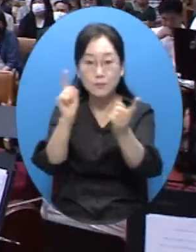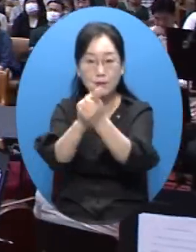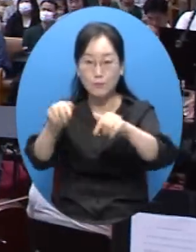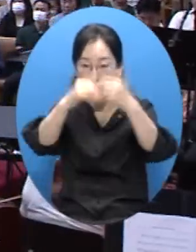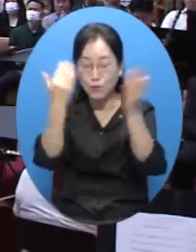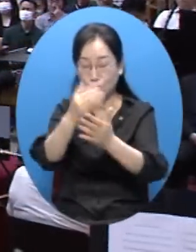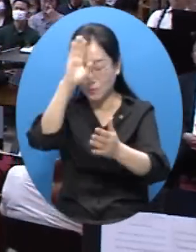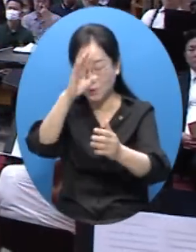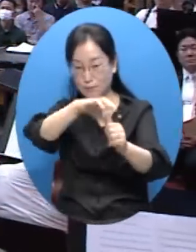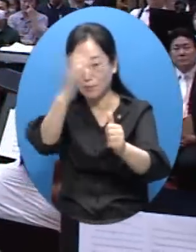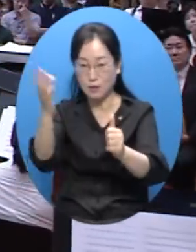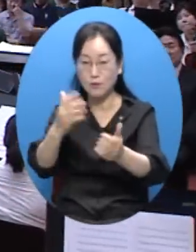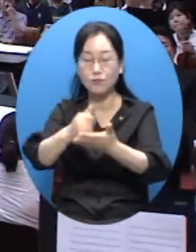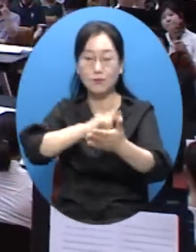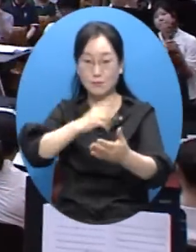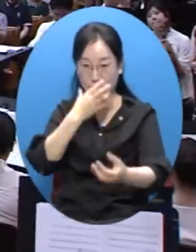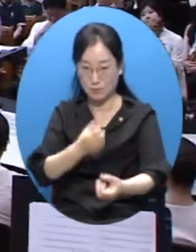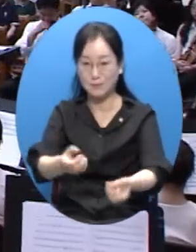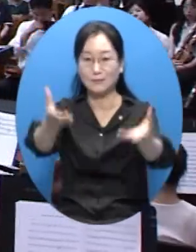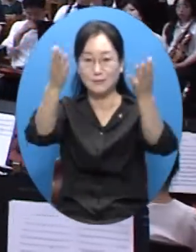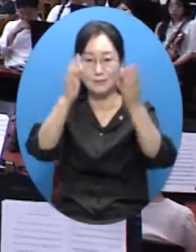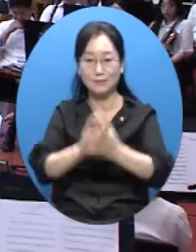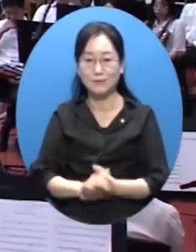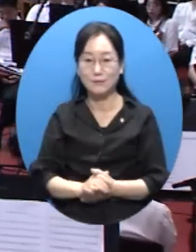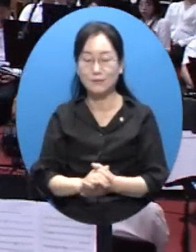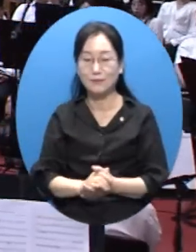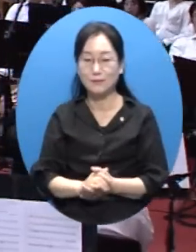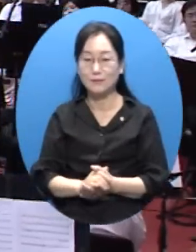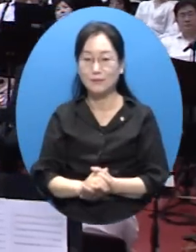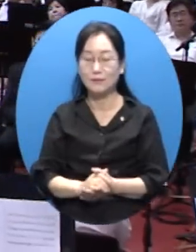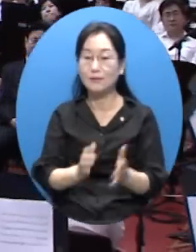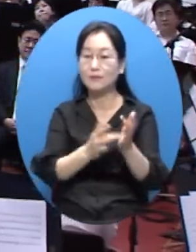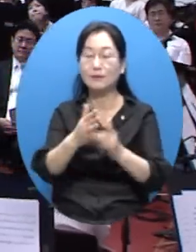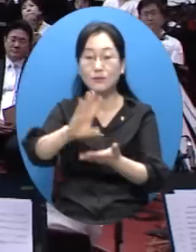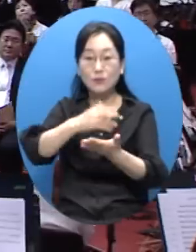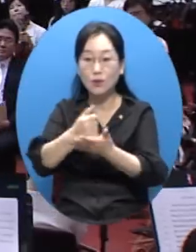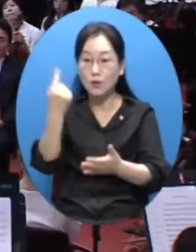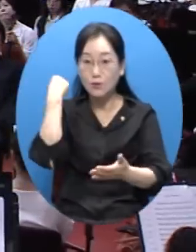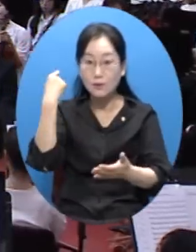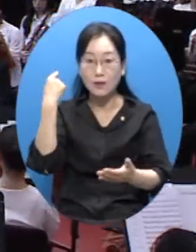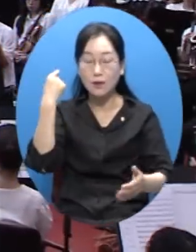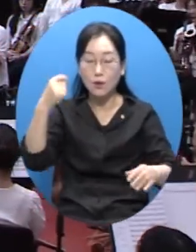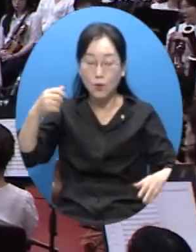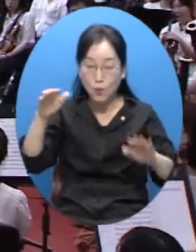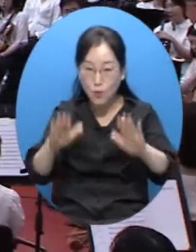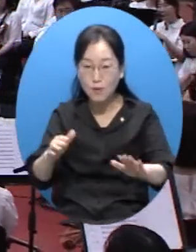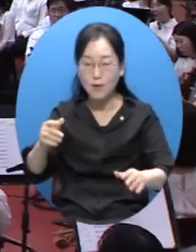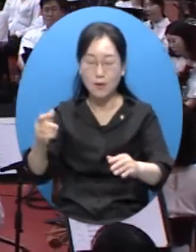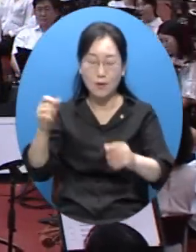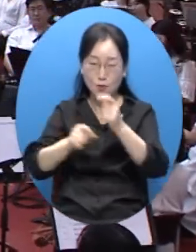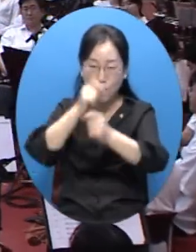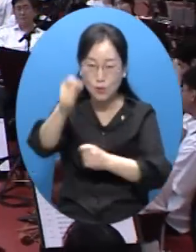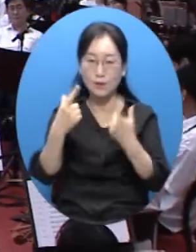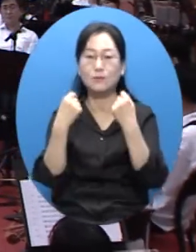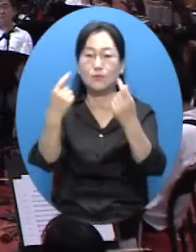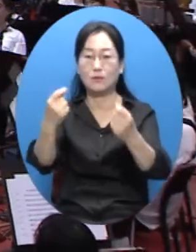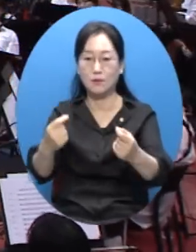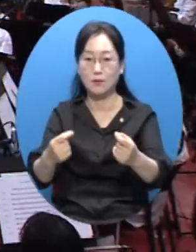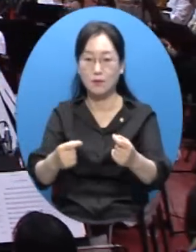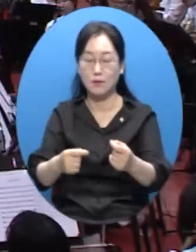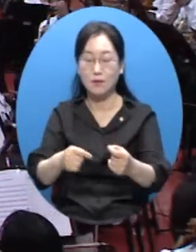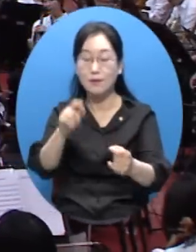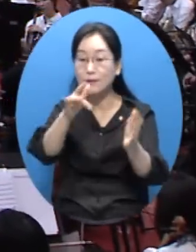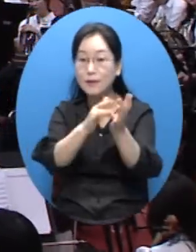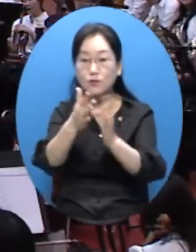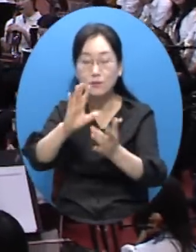모든 병에서 노예란 받게 되기를 주님의 이름으로 축원합니다. 예수 그리스도는 어제나 오늘이나 영원토록 동일하십니다. 그 동일하신